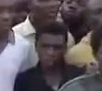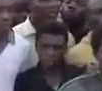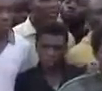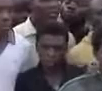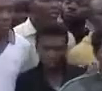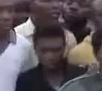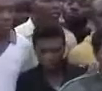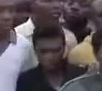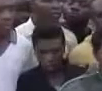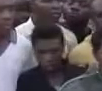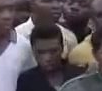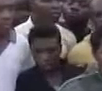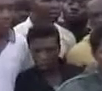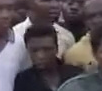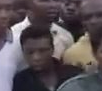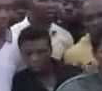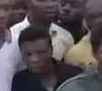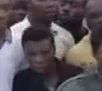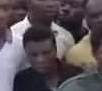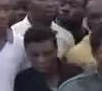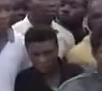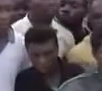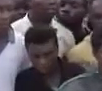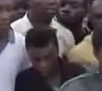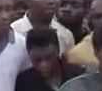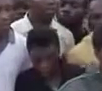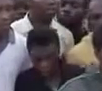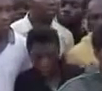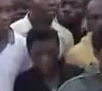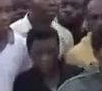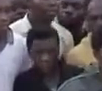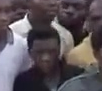wishyire wizane muri byo hose